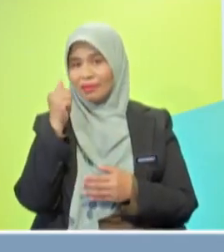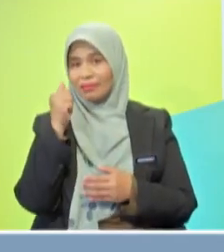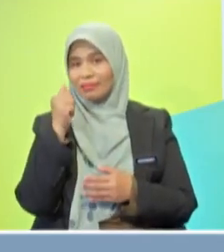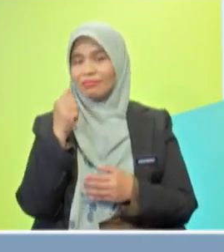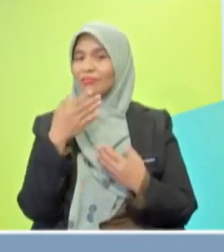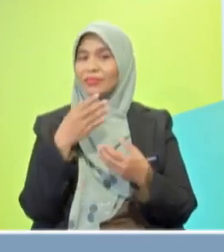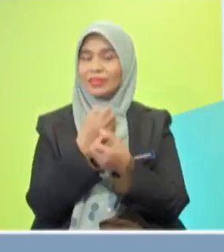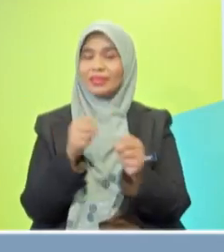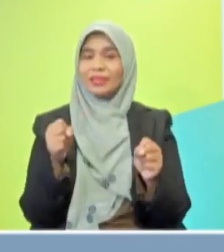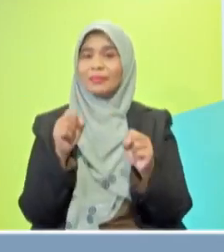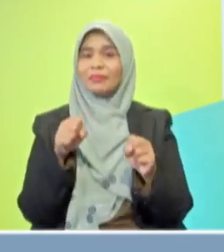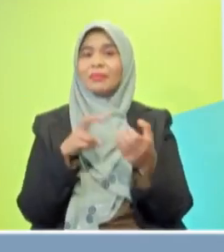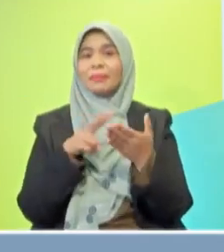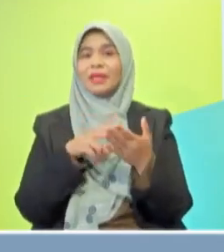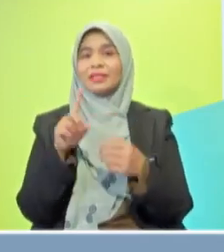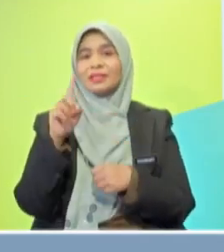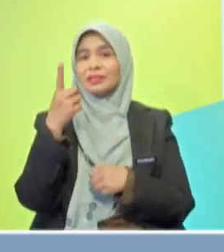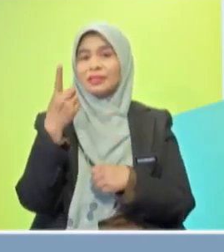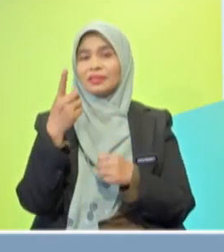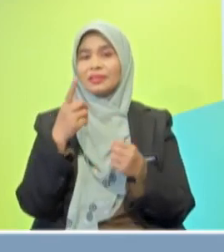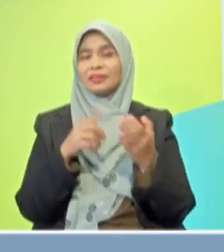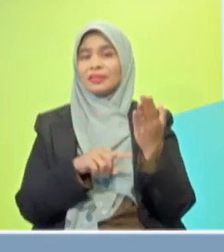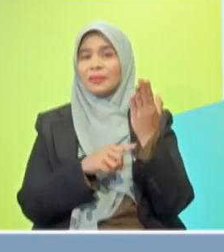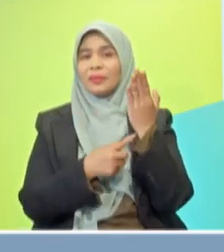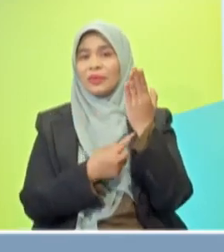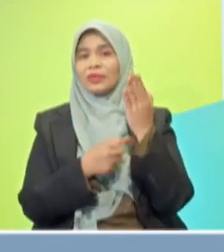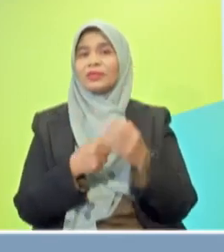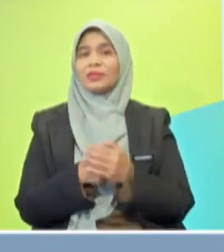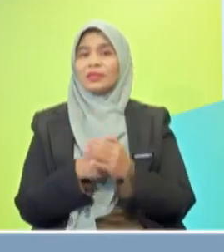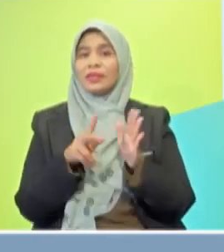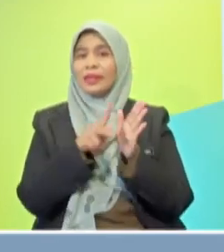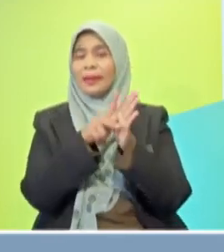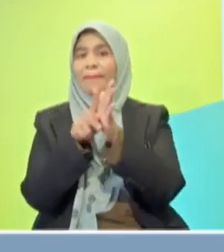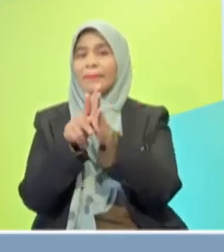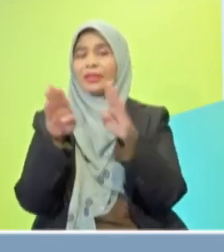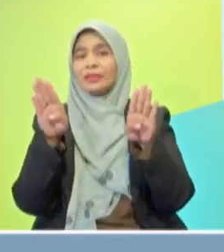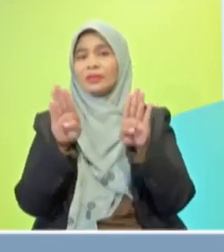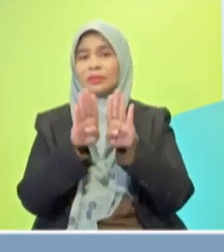dia boleh baca balik kempen yang dia telah hasilkan. Kempen menutup aurat.